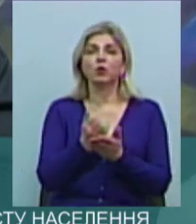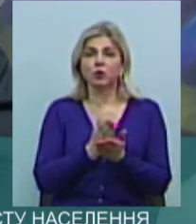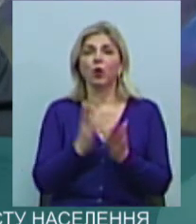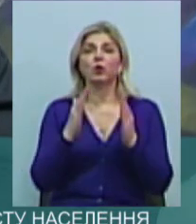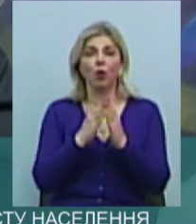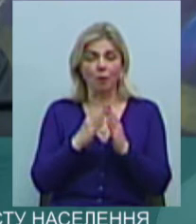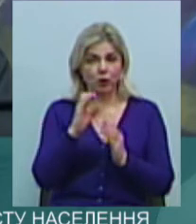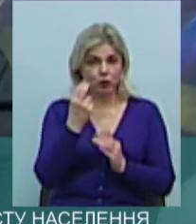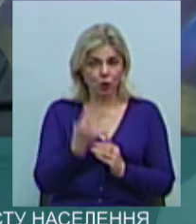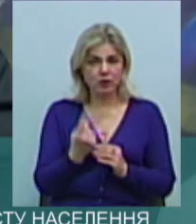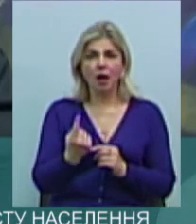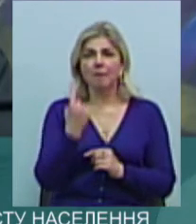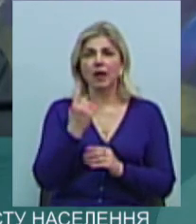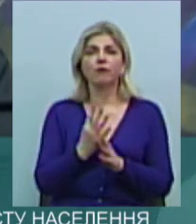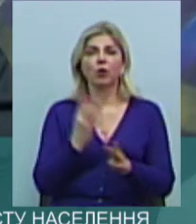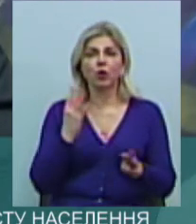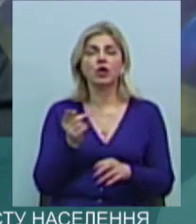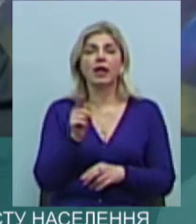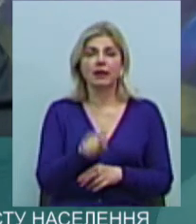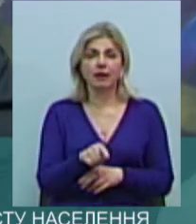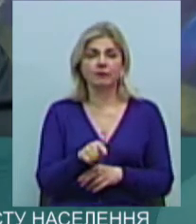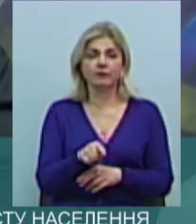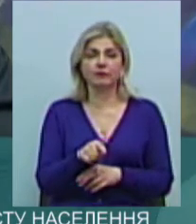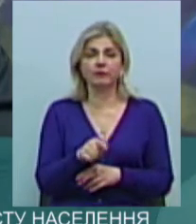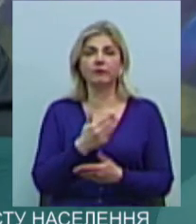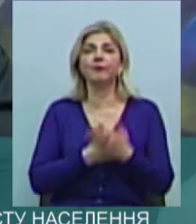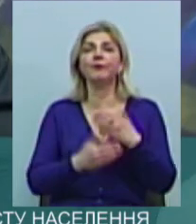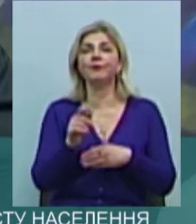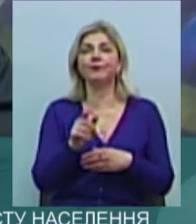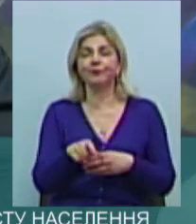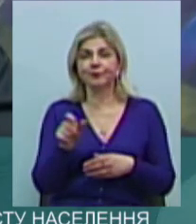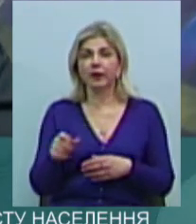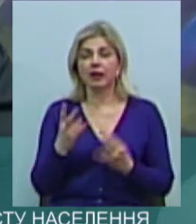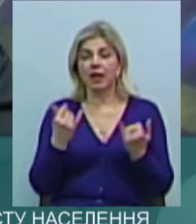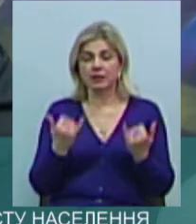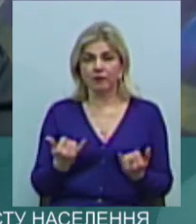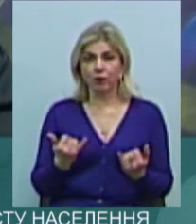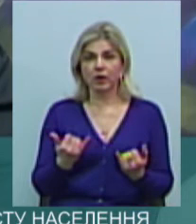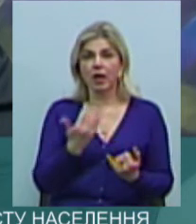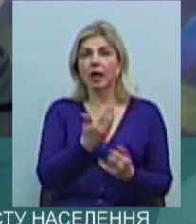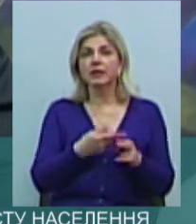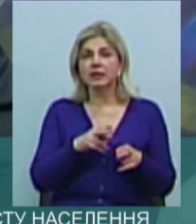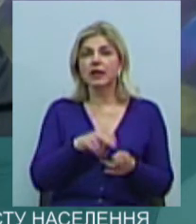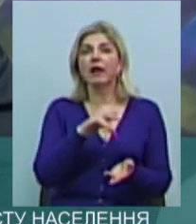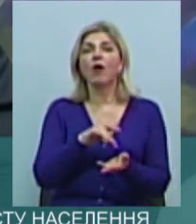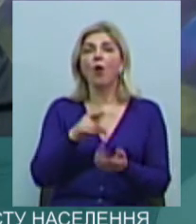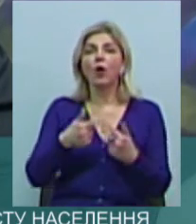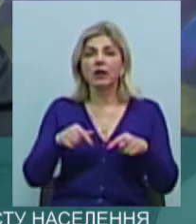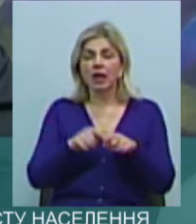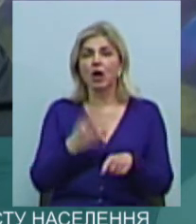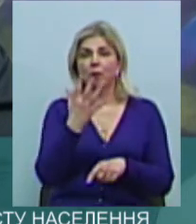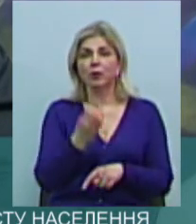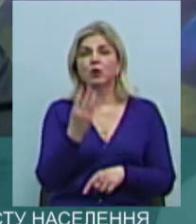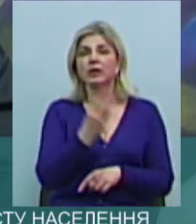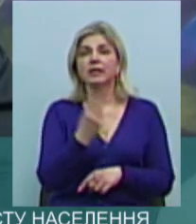послуг. Це, в першу чергу, це ті інваліда, їх на сьогоднішній день в цих відділеннях 532 особи,